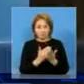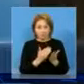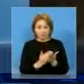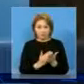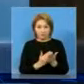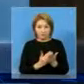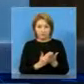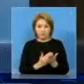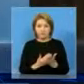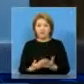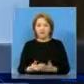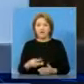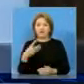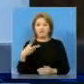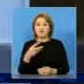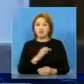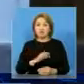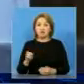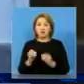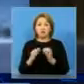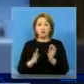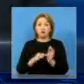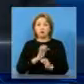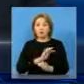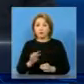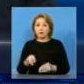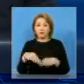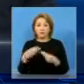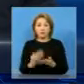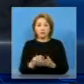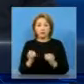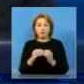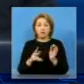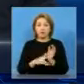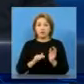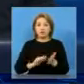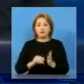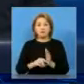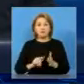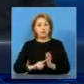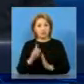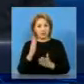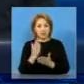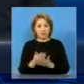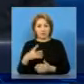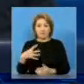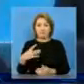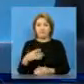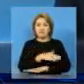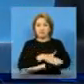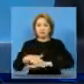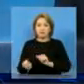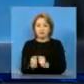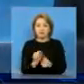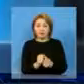мемлекеттік бағдарламасымен 2 миллиард 19 миллион теңге бөлініп, 19 жоба іске асуда. Яғни 42 көшеге